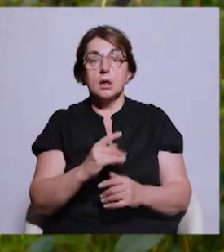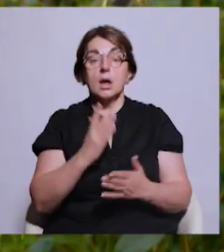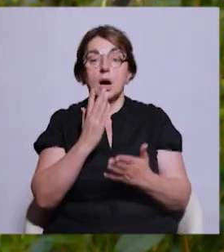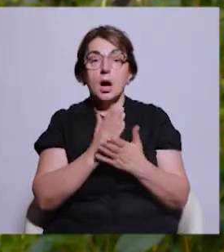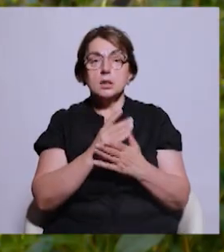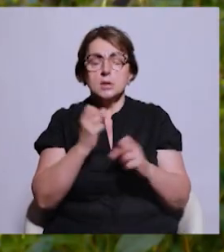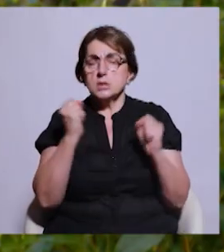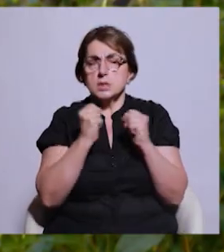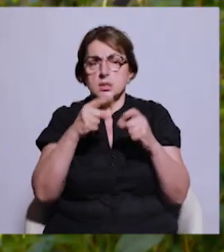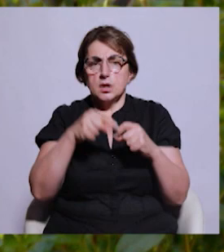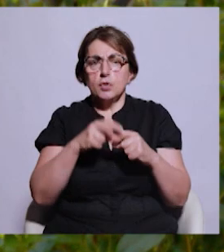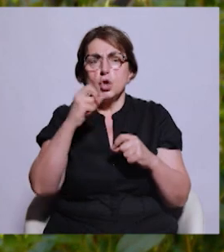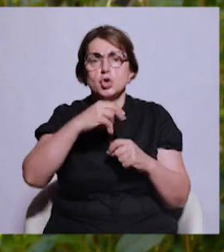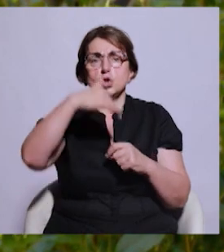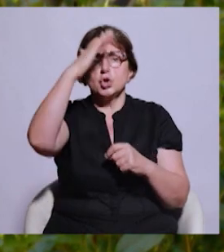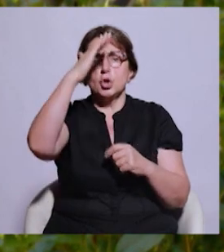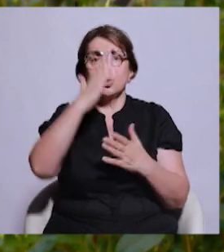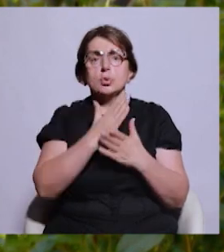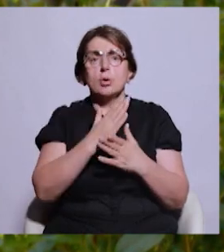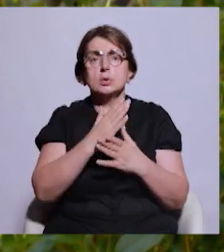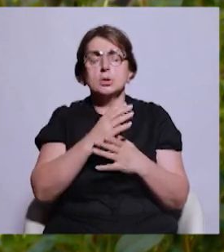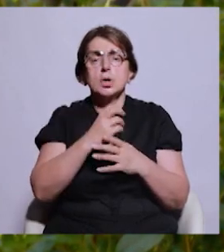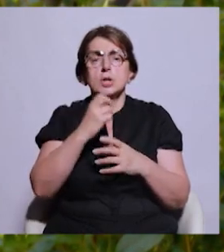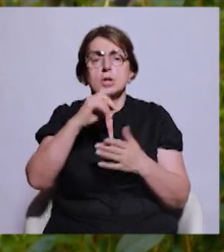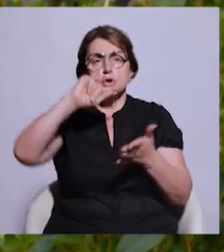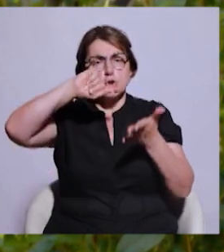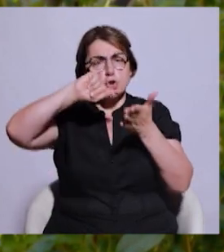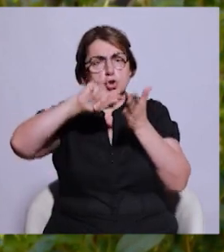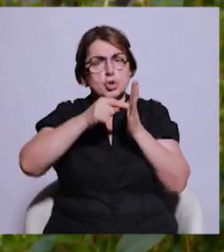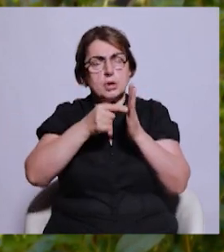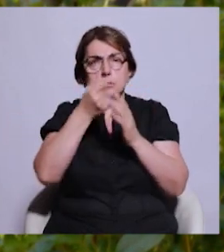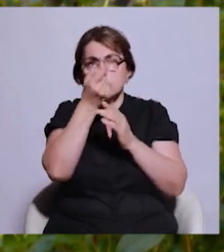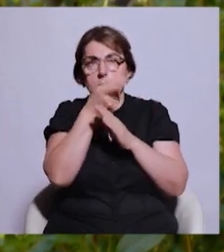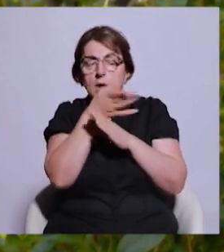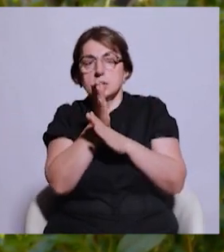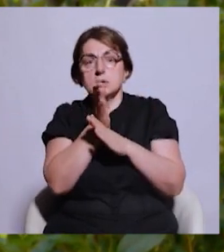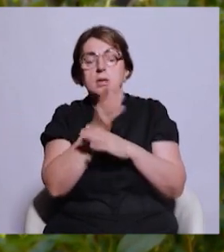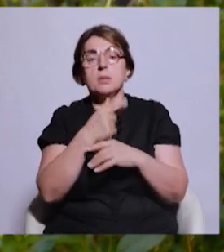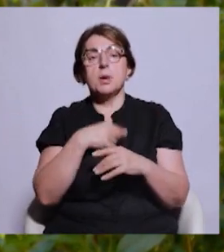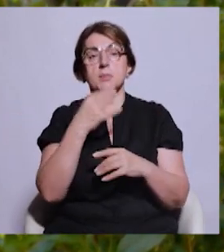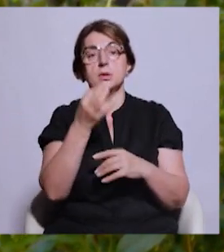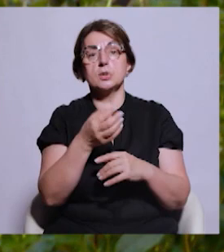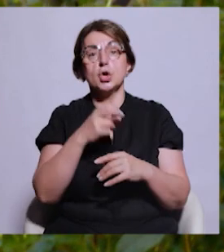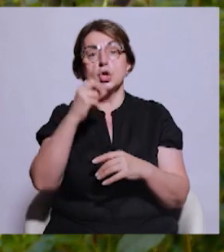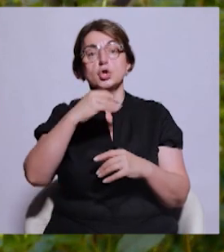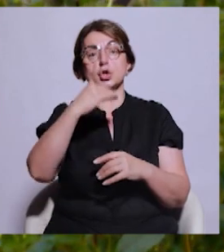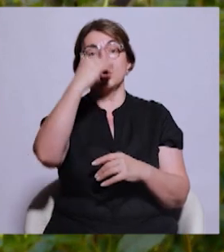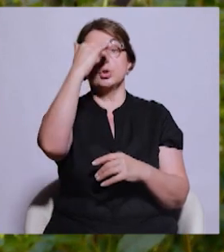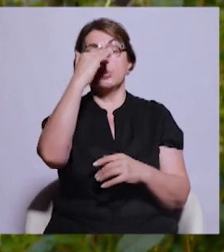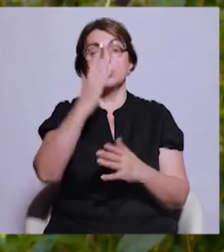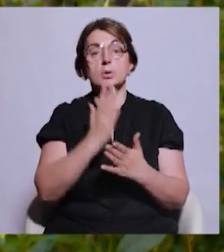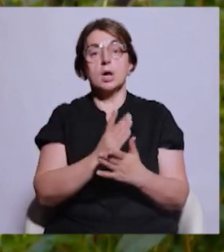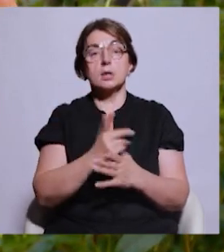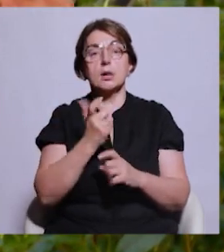ემთხვევა ანტარქტიდის კონტინენტს, ჩრდილო პოლუსი კი ჩრდილოეთის წერტილს ცოტათი აცდენილია. მე მინდა ვთქვა, რომ